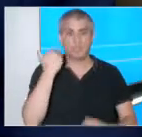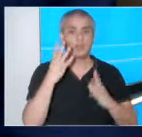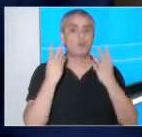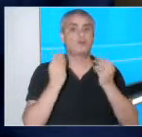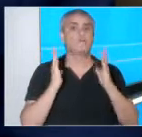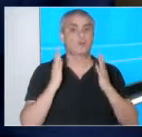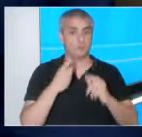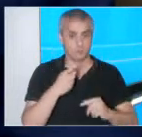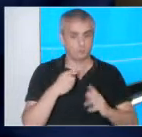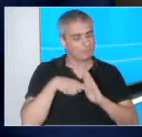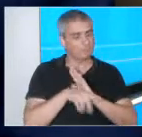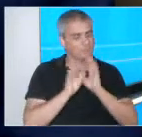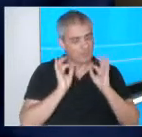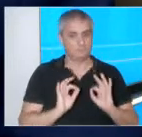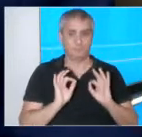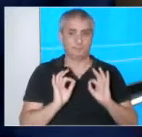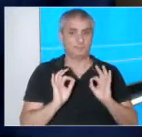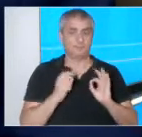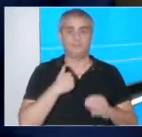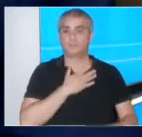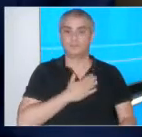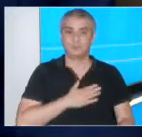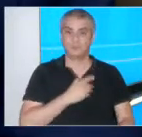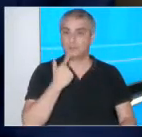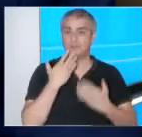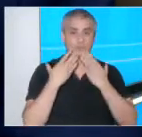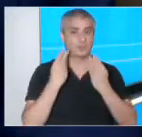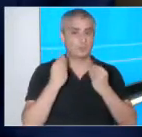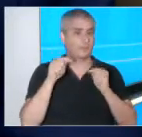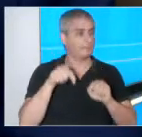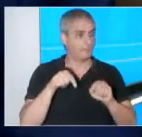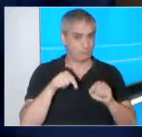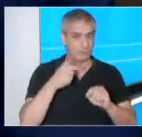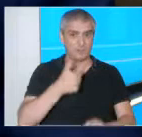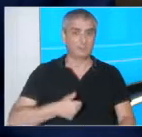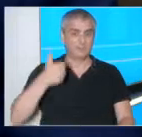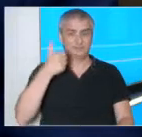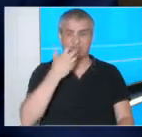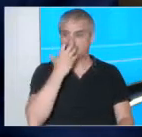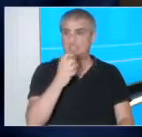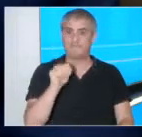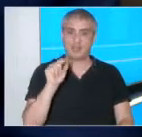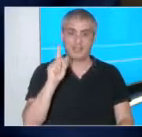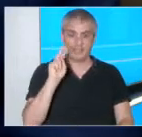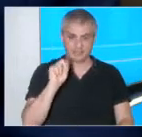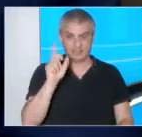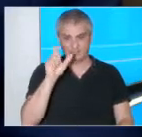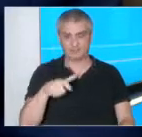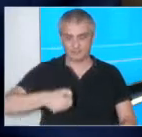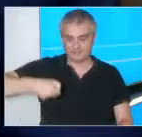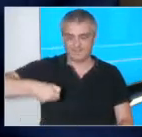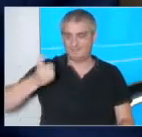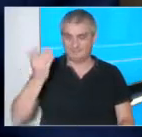טובה מאוד ומעמיקה מאוד. אני רוצה להודות מכאן לשר אלקין, האיש